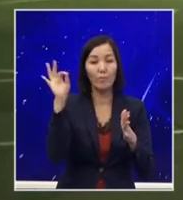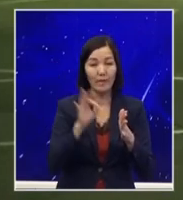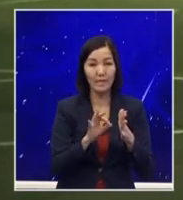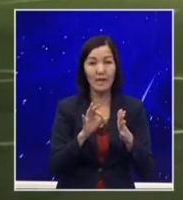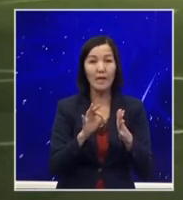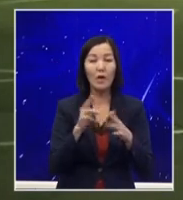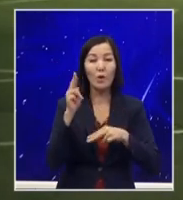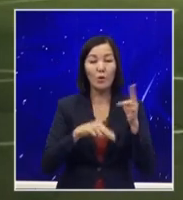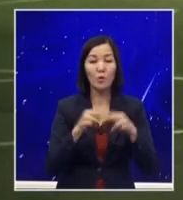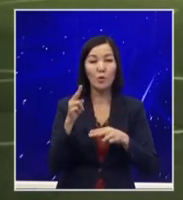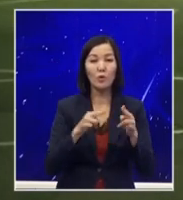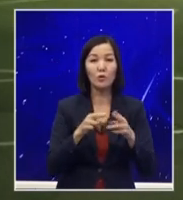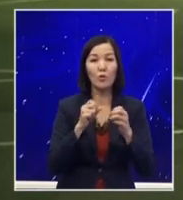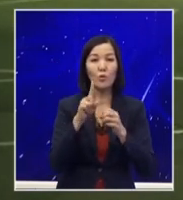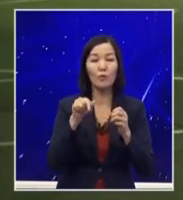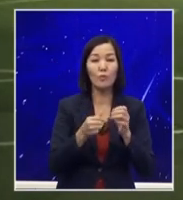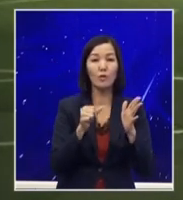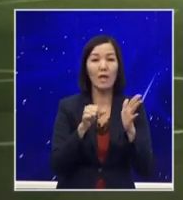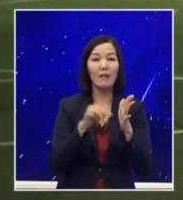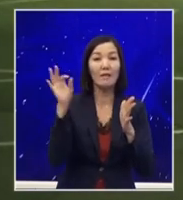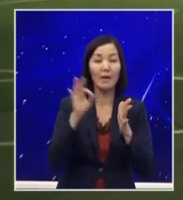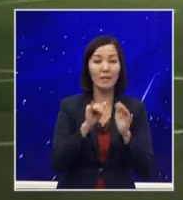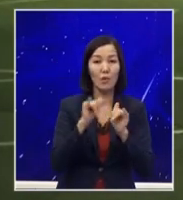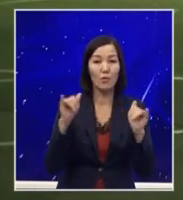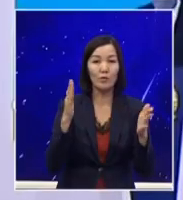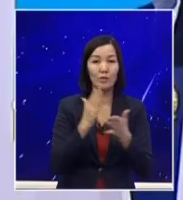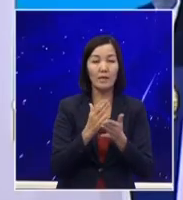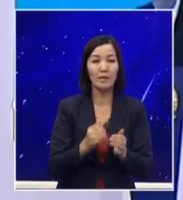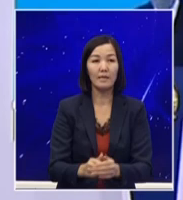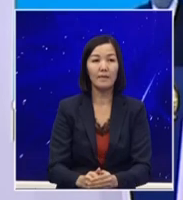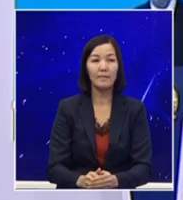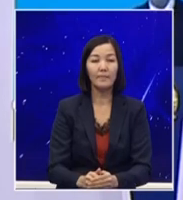2,4%, құрылыс қарқыны 11,6%-ға өсті.